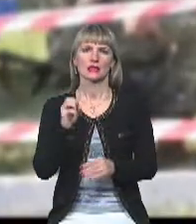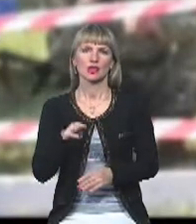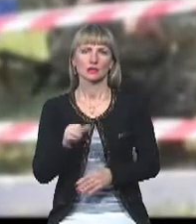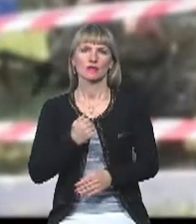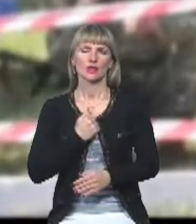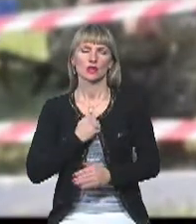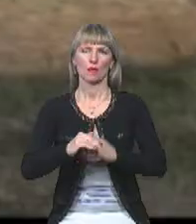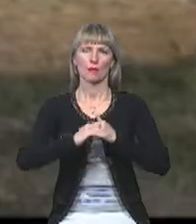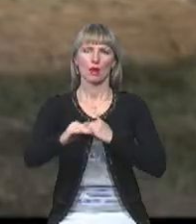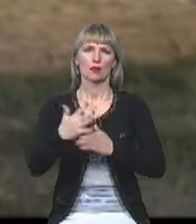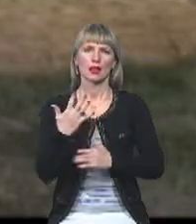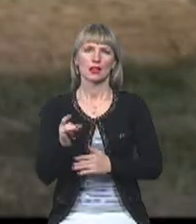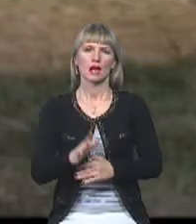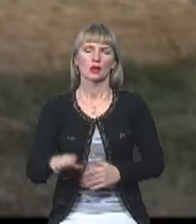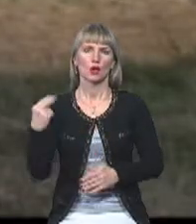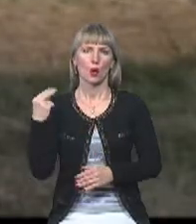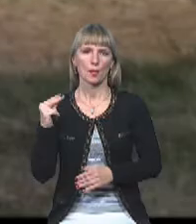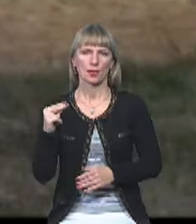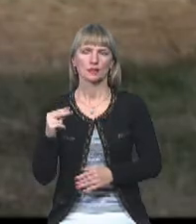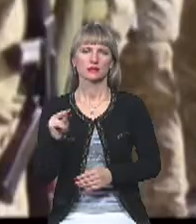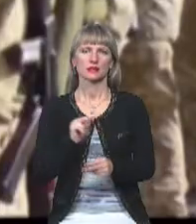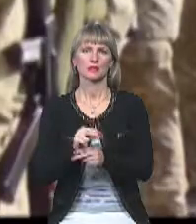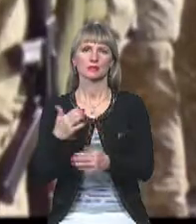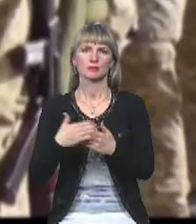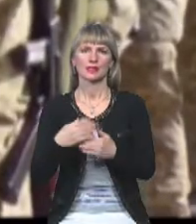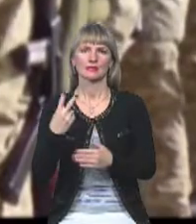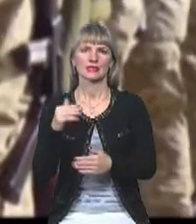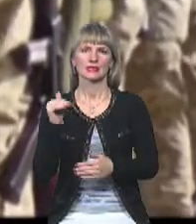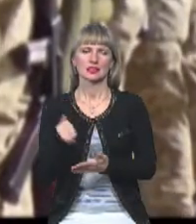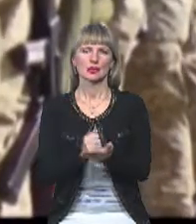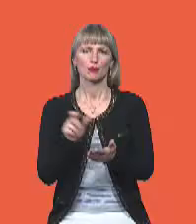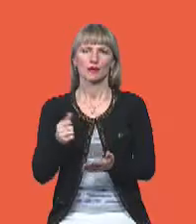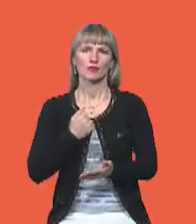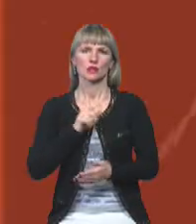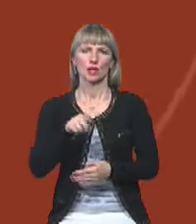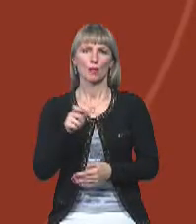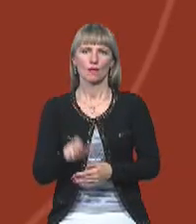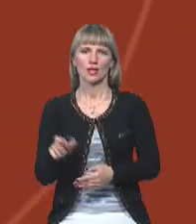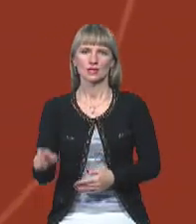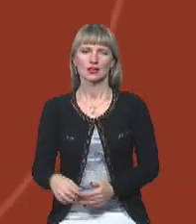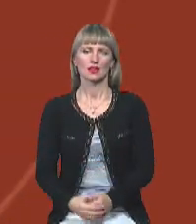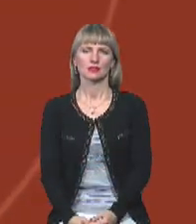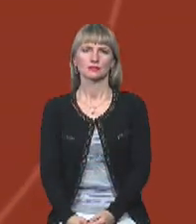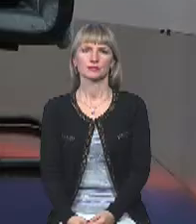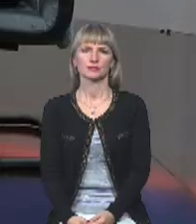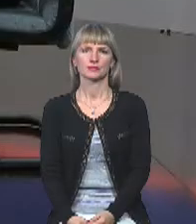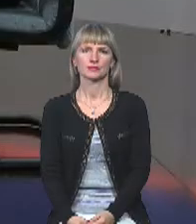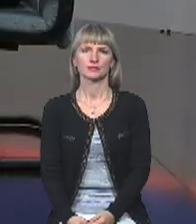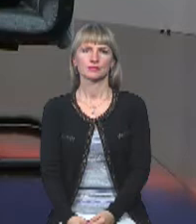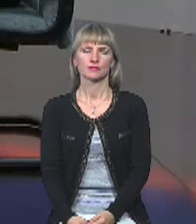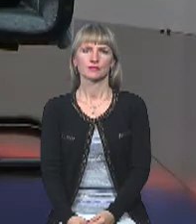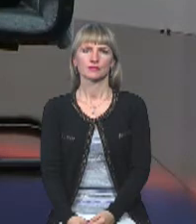військових полігонах у 5 районах області навчаються близько 2000 резервістів та військовозобов'язаних.